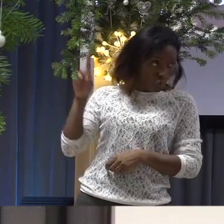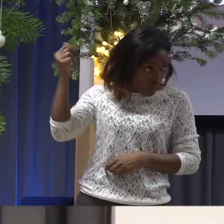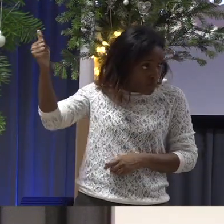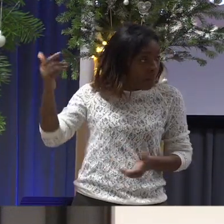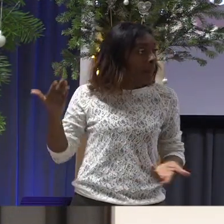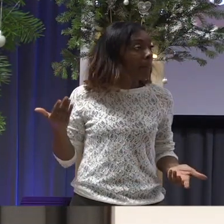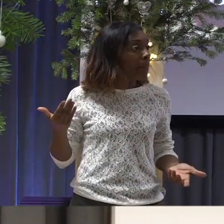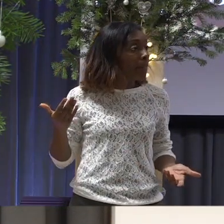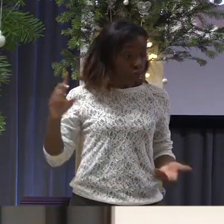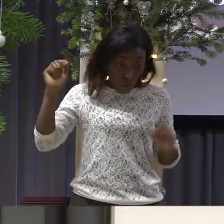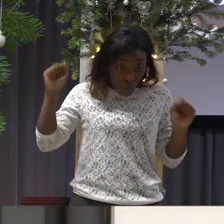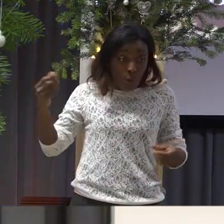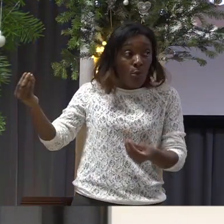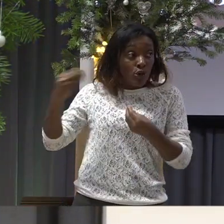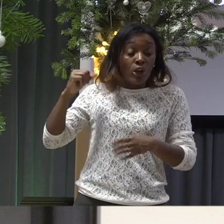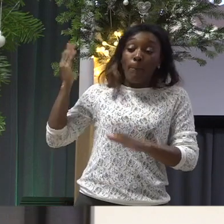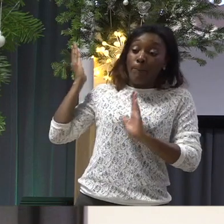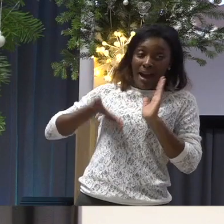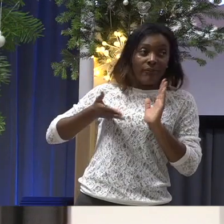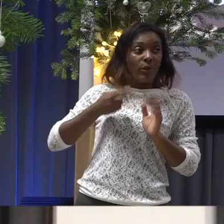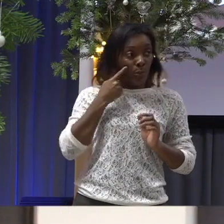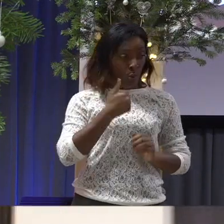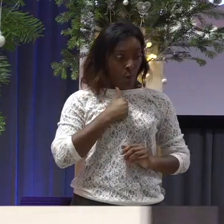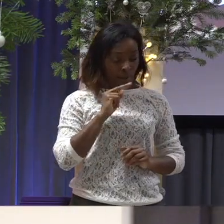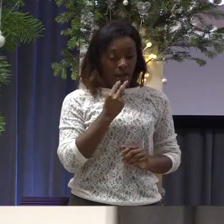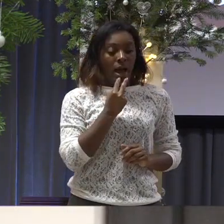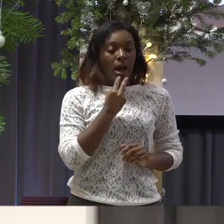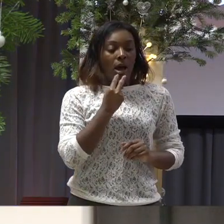parler. On va ensemble voir ce qui va se faire.